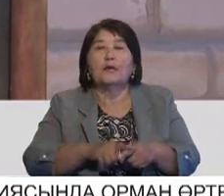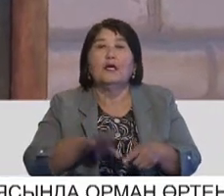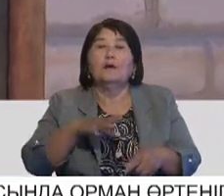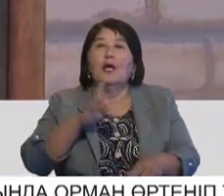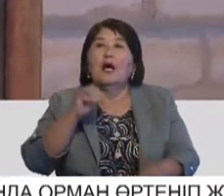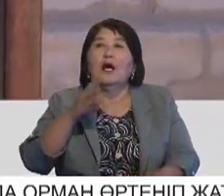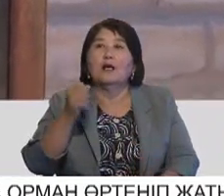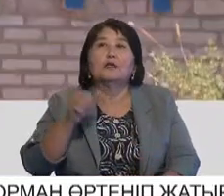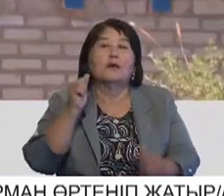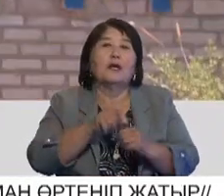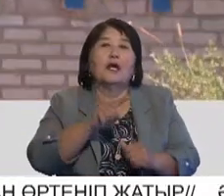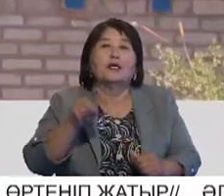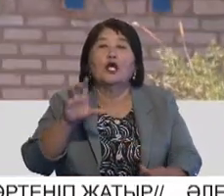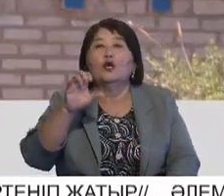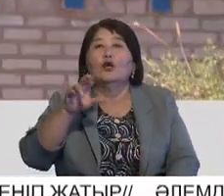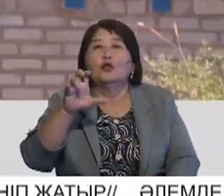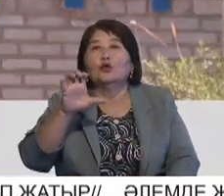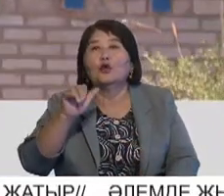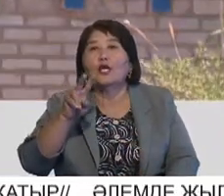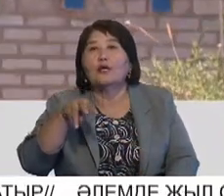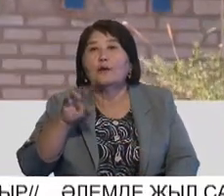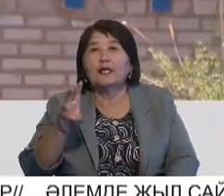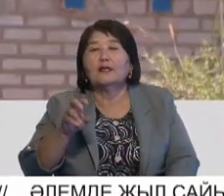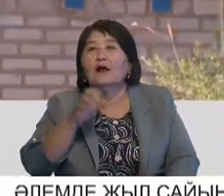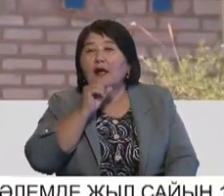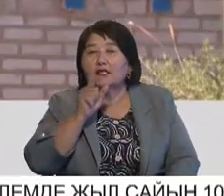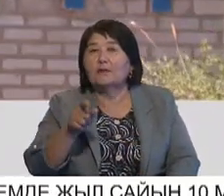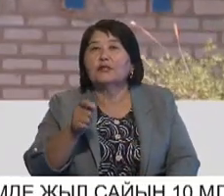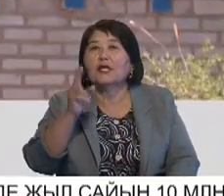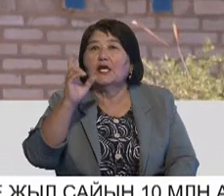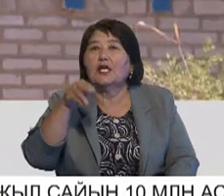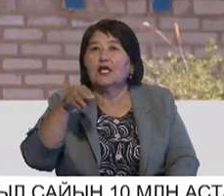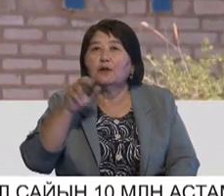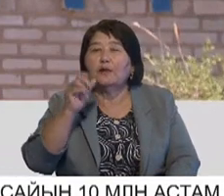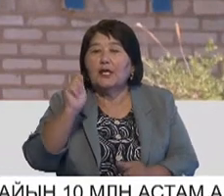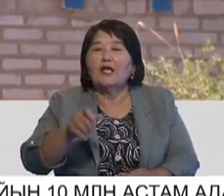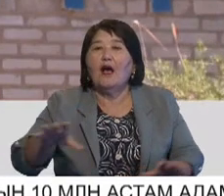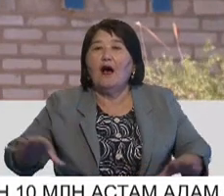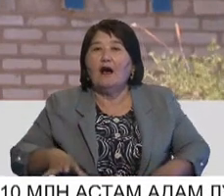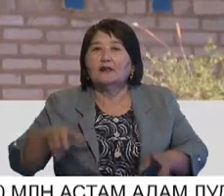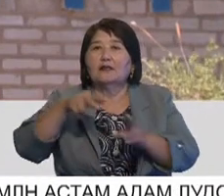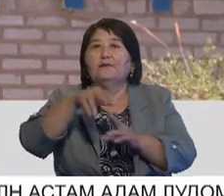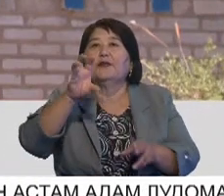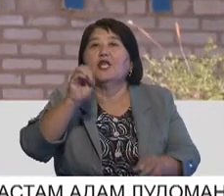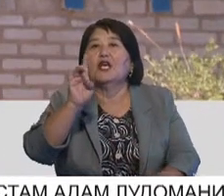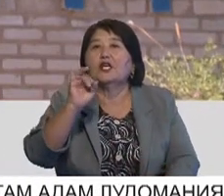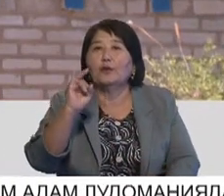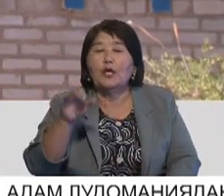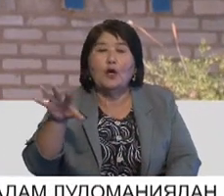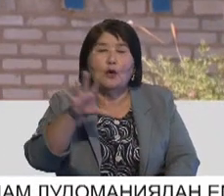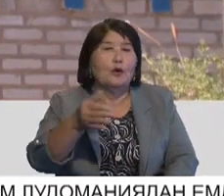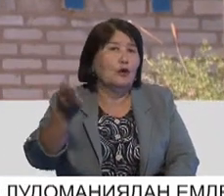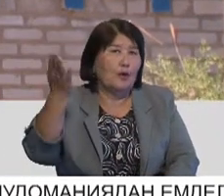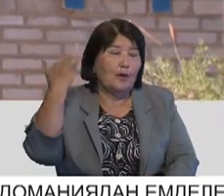бірімізге бәрімізге әрқайсымыз ал Сүлеймен ағамда жаңа кетпені шүкір алла жаңа аттың ері бар жаңа күнде аттың оның бәрін жаңа